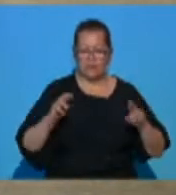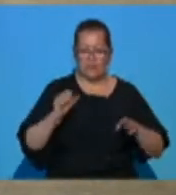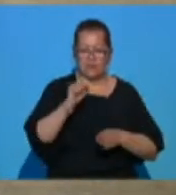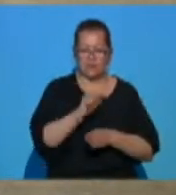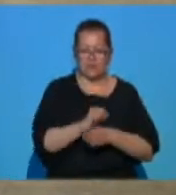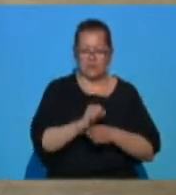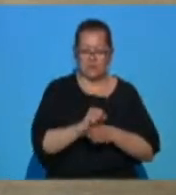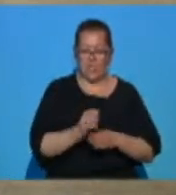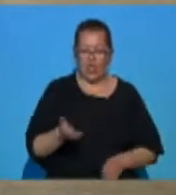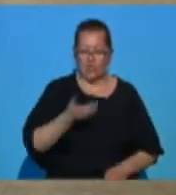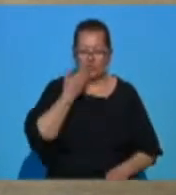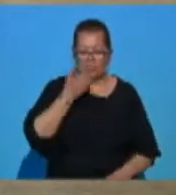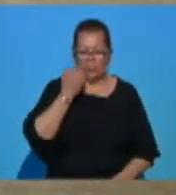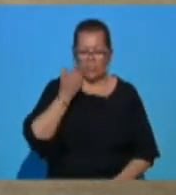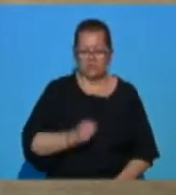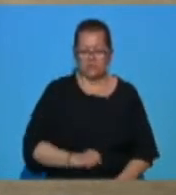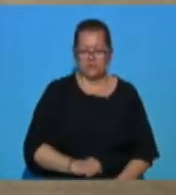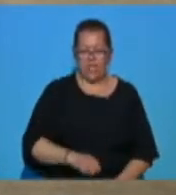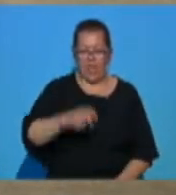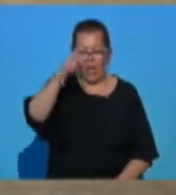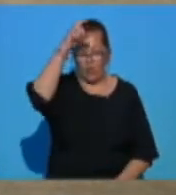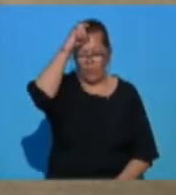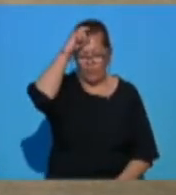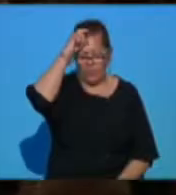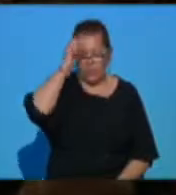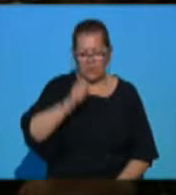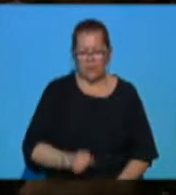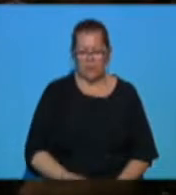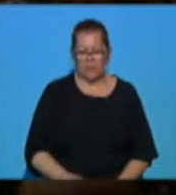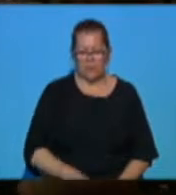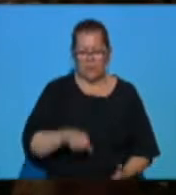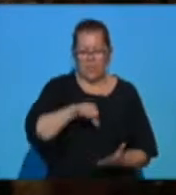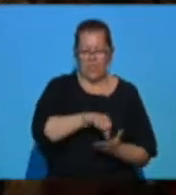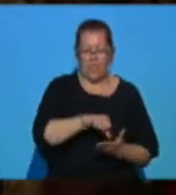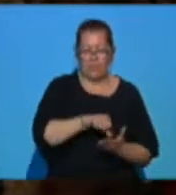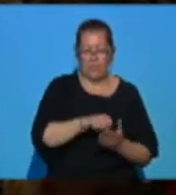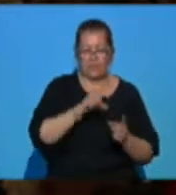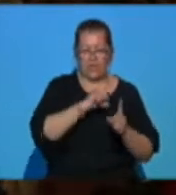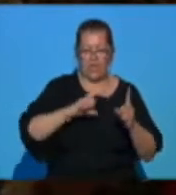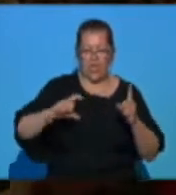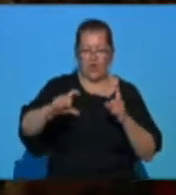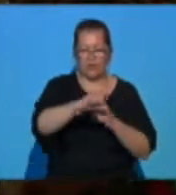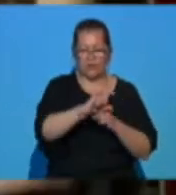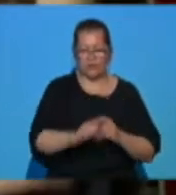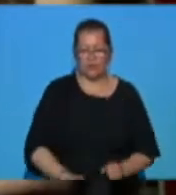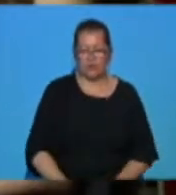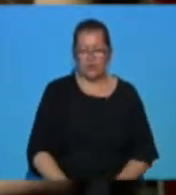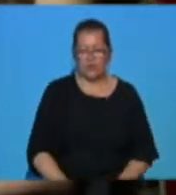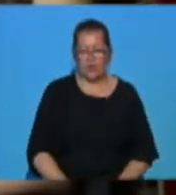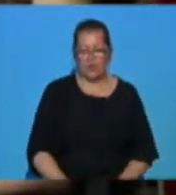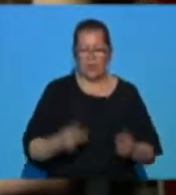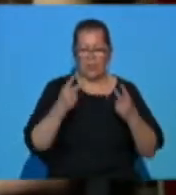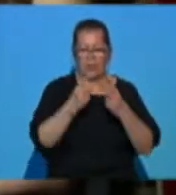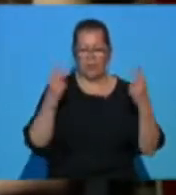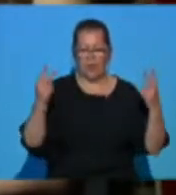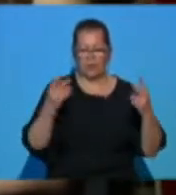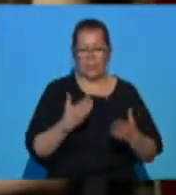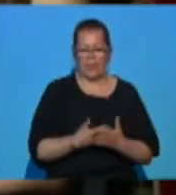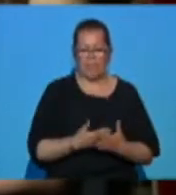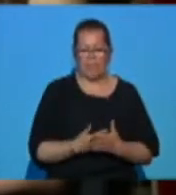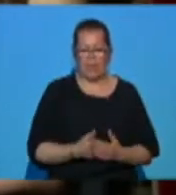în ședința Guvernului. Avem capitala culturală, care este un exercițiu extrem de important